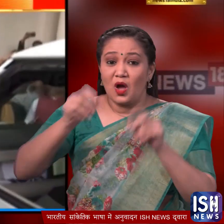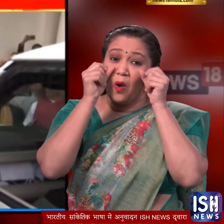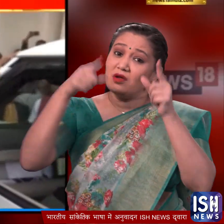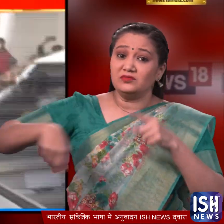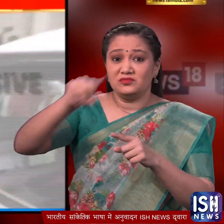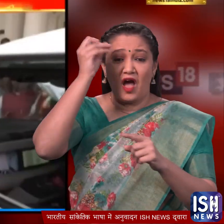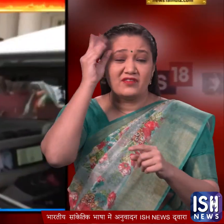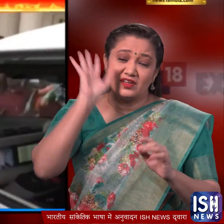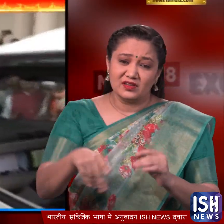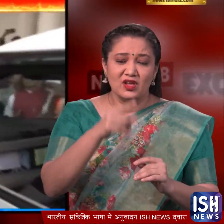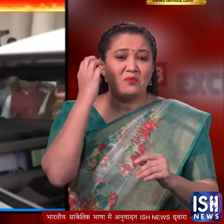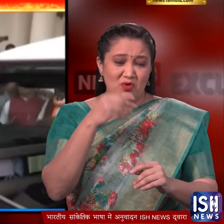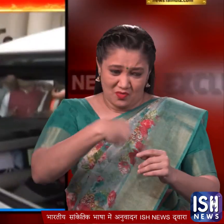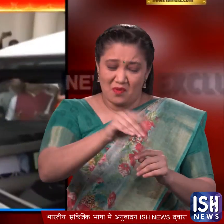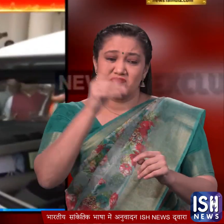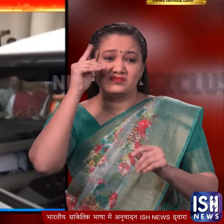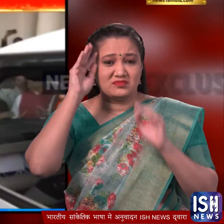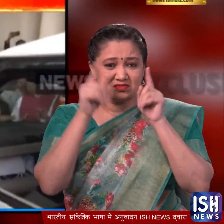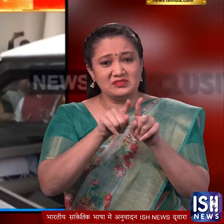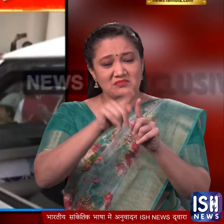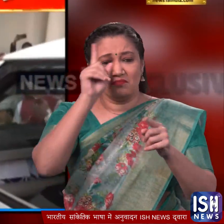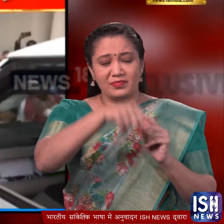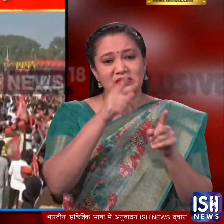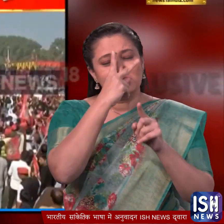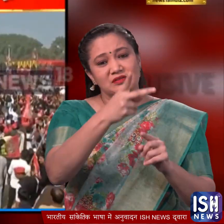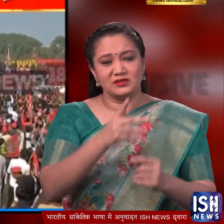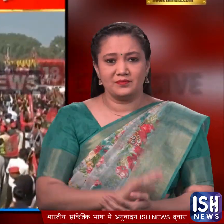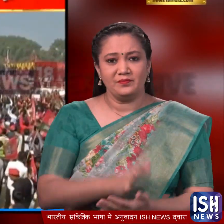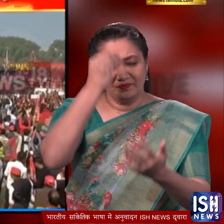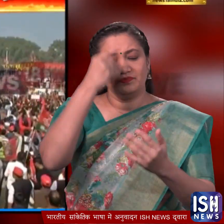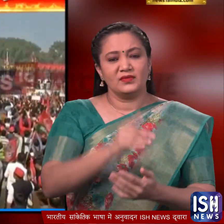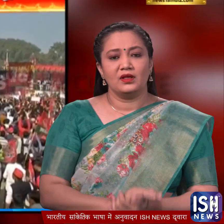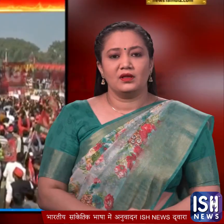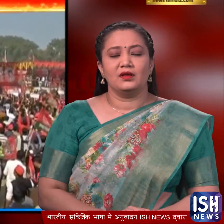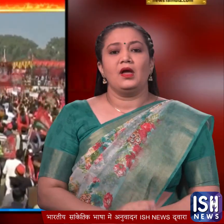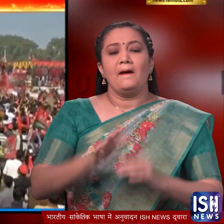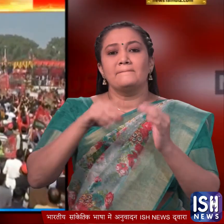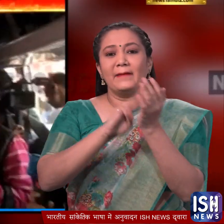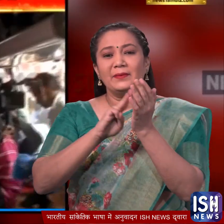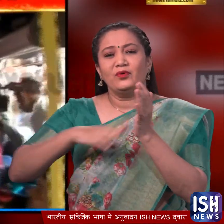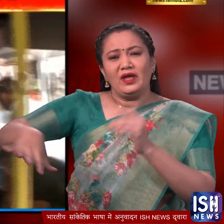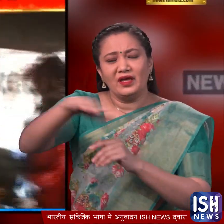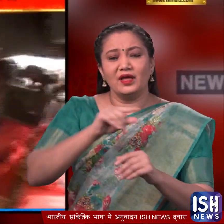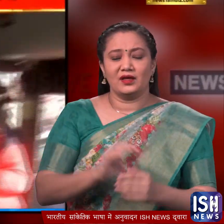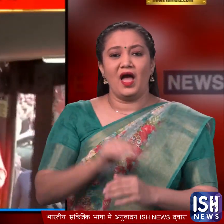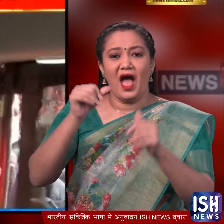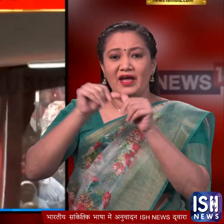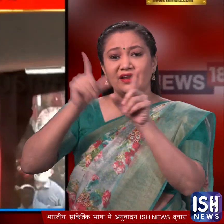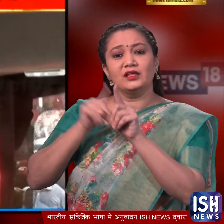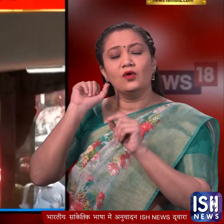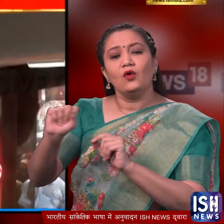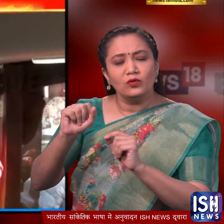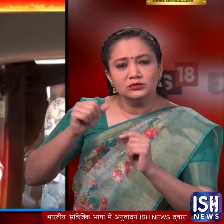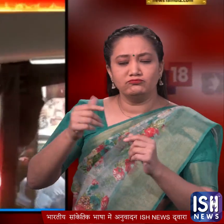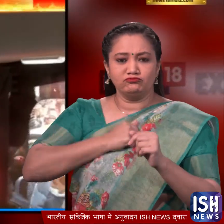गई है, जाग गई है। नरेंद्र मोदी जी को भी झुकना पड़ा, मैं बहुत खुश हूँ। प्रियंका की चुप्पी टूटी तो मैनपुरी में चुनाव प्रचार के लिए निकले